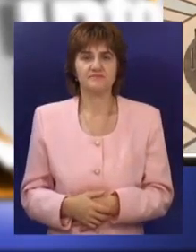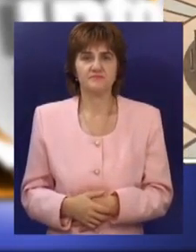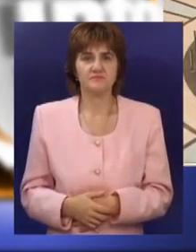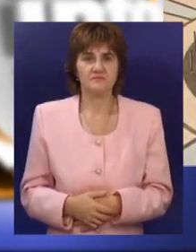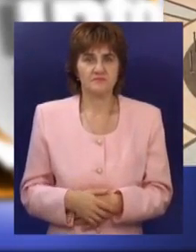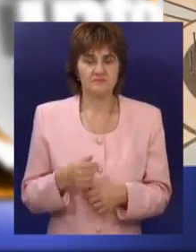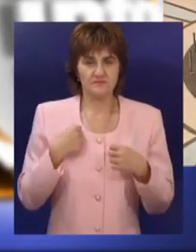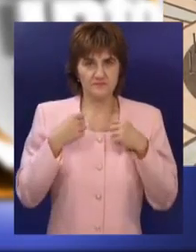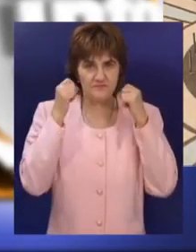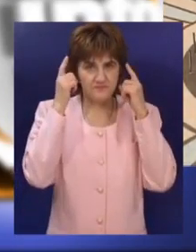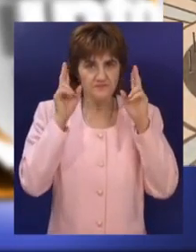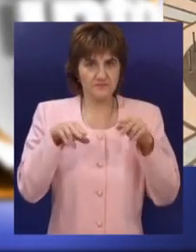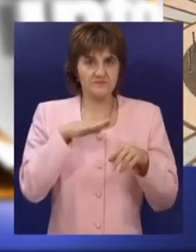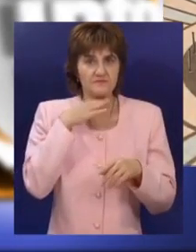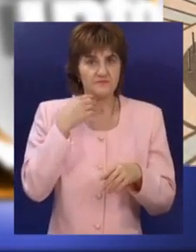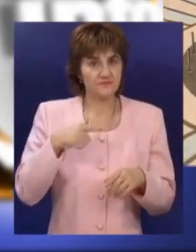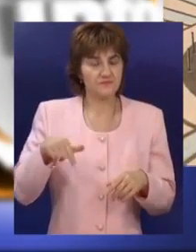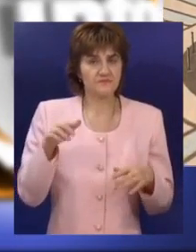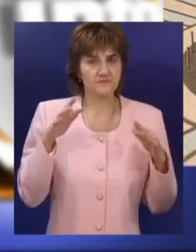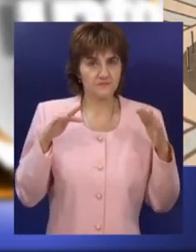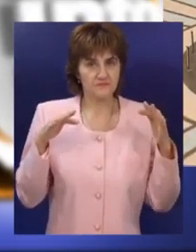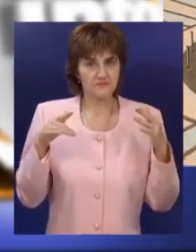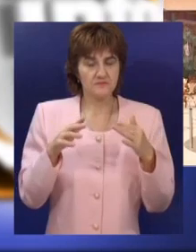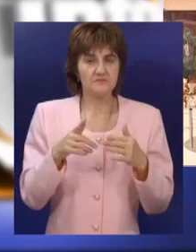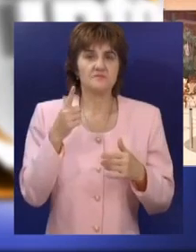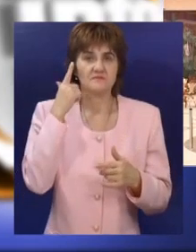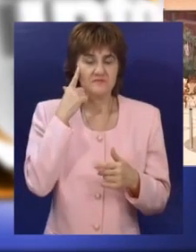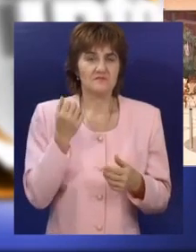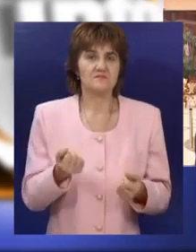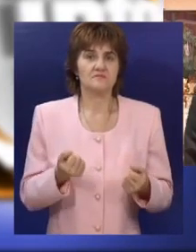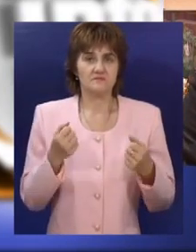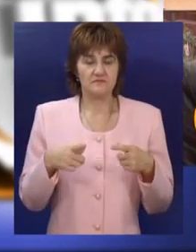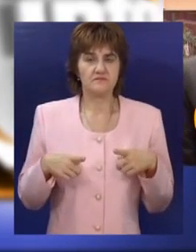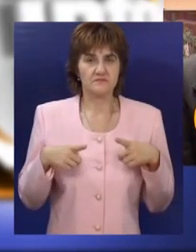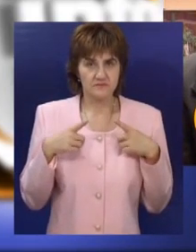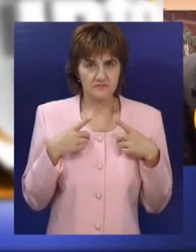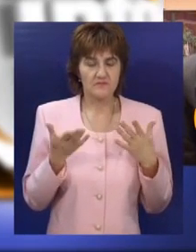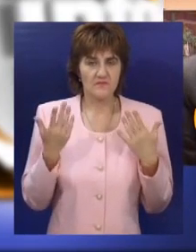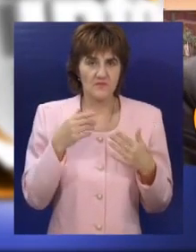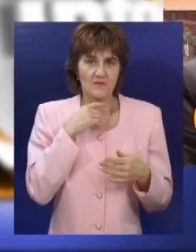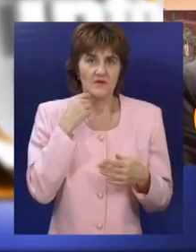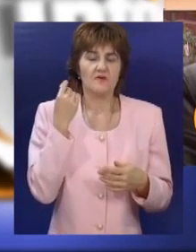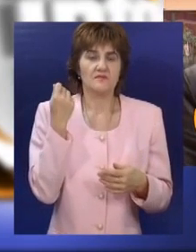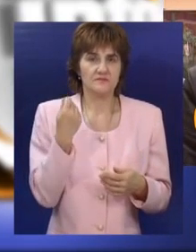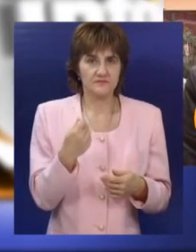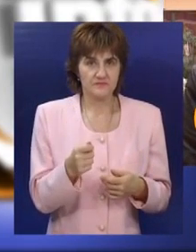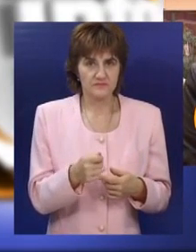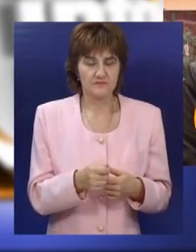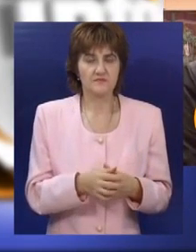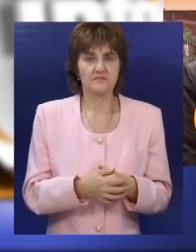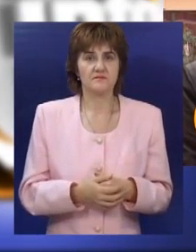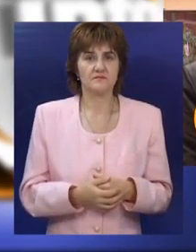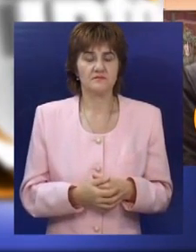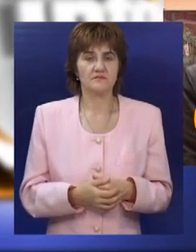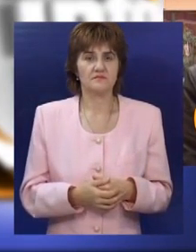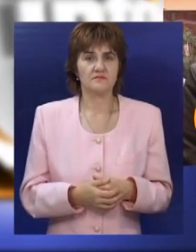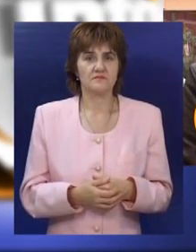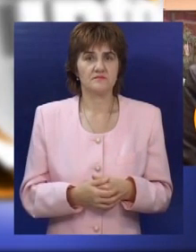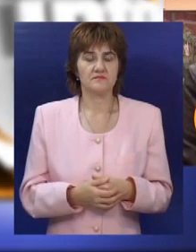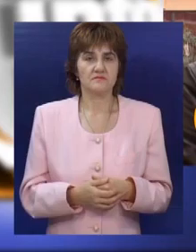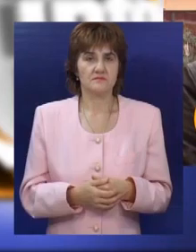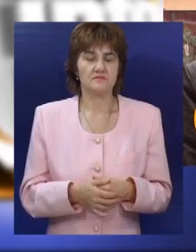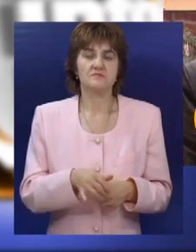dinara. Interesovanje je iznenađujuće veliko, s obzirom da svi znamo u kakvoj situaciji se nalazi cijela naša zemlja i